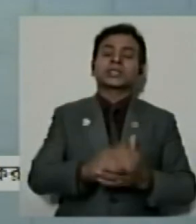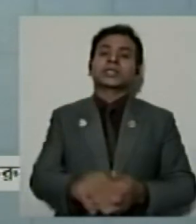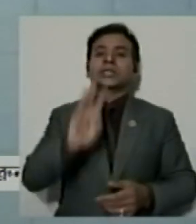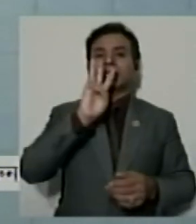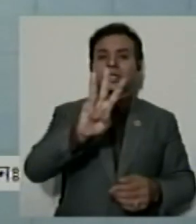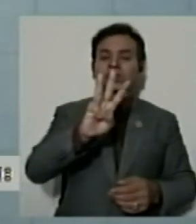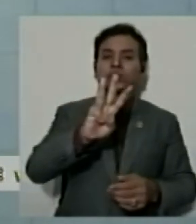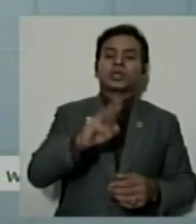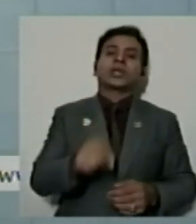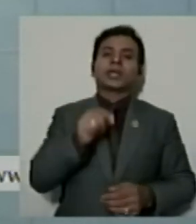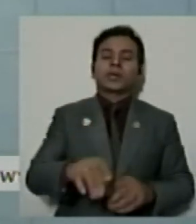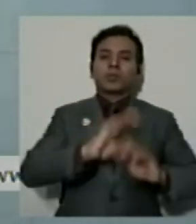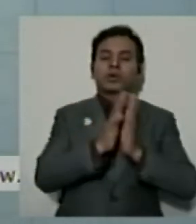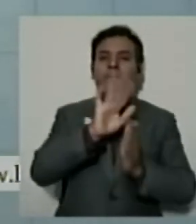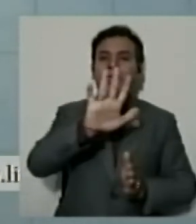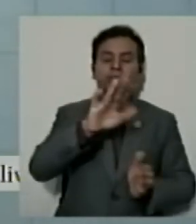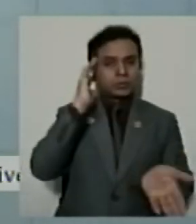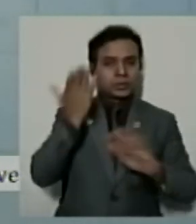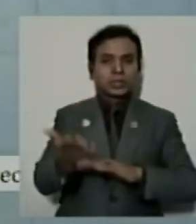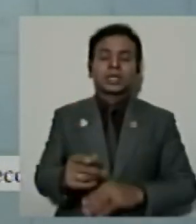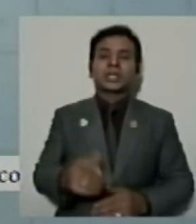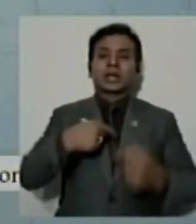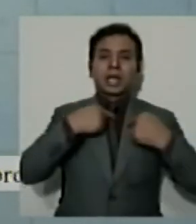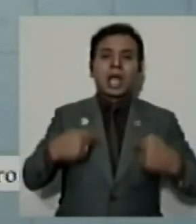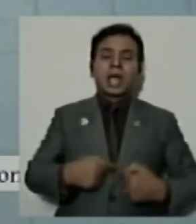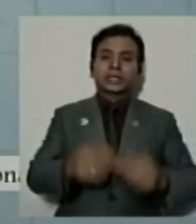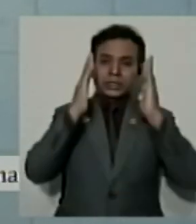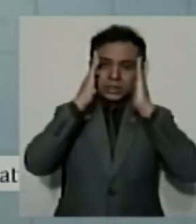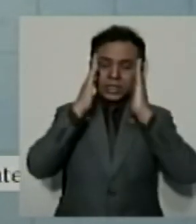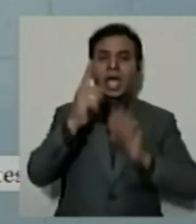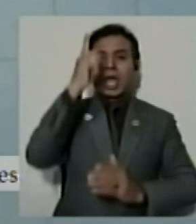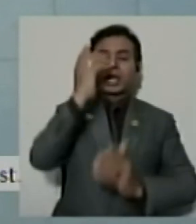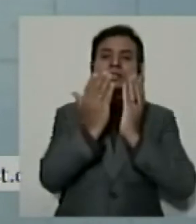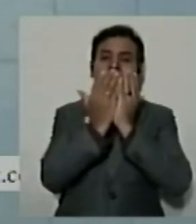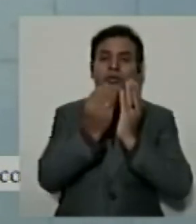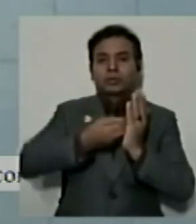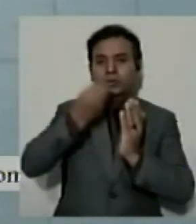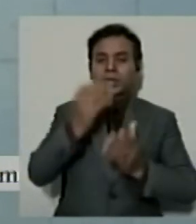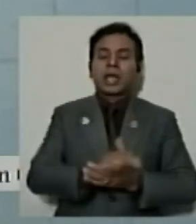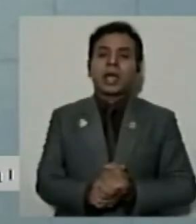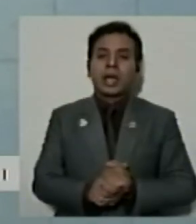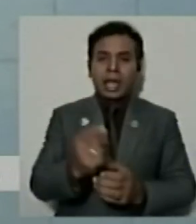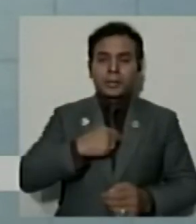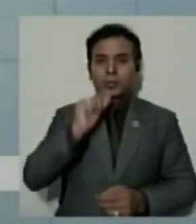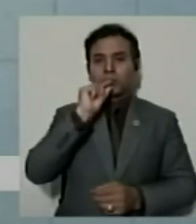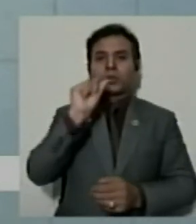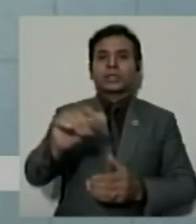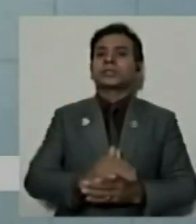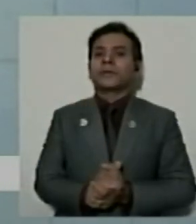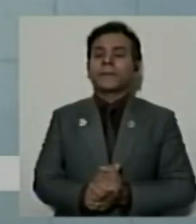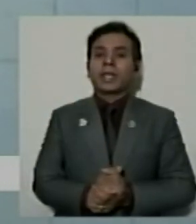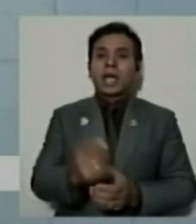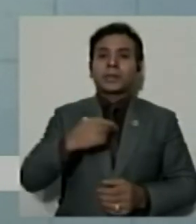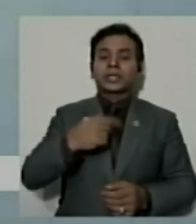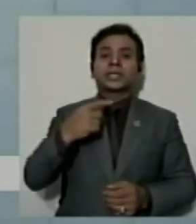এবং আমি এখানে বিশেষভাবে উল্লেখ করতে চাই যে আমাদের একজন সিনিয়র সাংবাদিক, তিনি মৃত্যুবরণ করেছেন COVID-19 আক্রান্তে, এবং আমাদের একজন